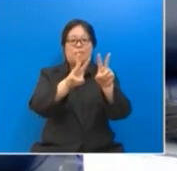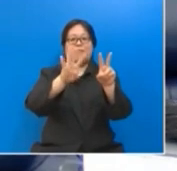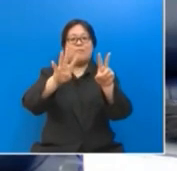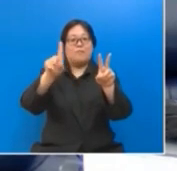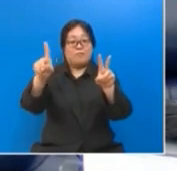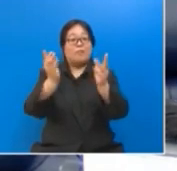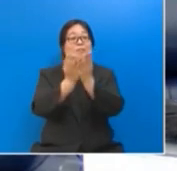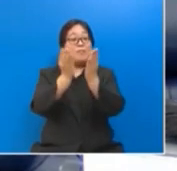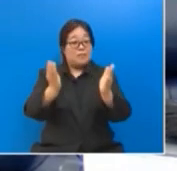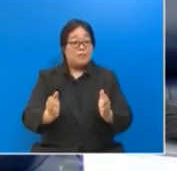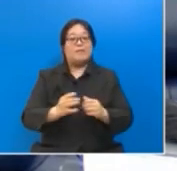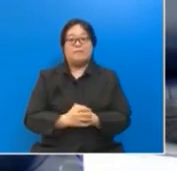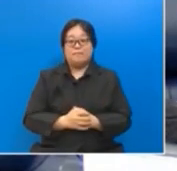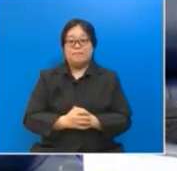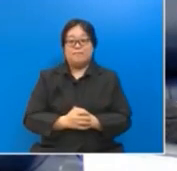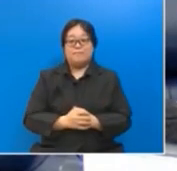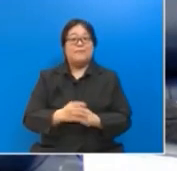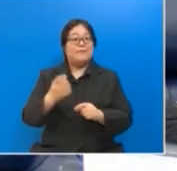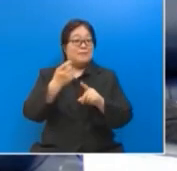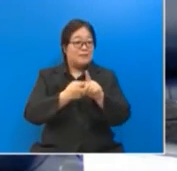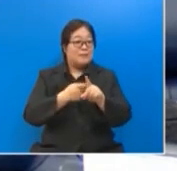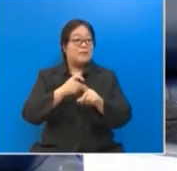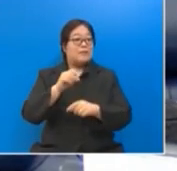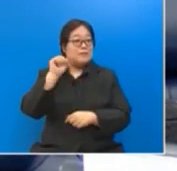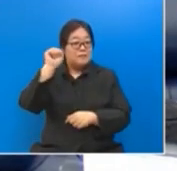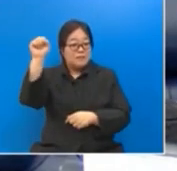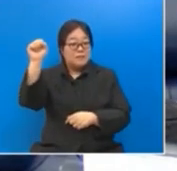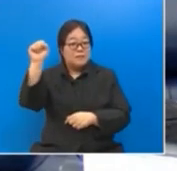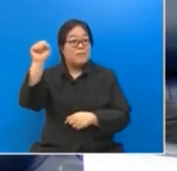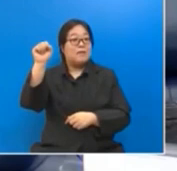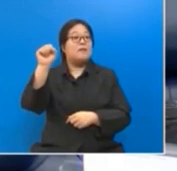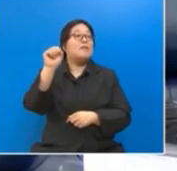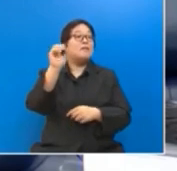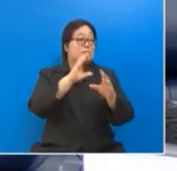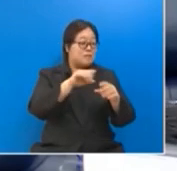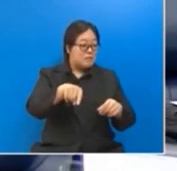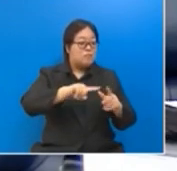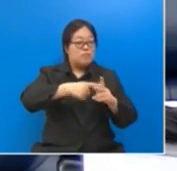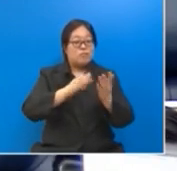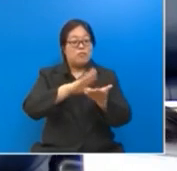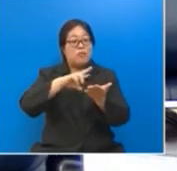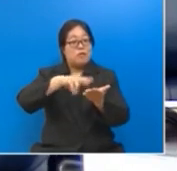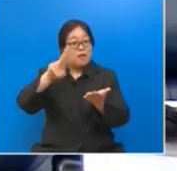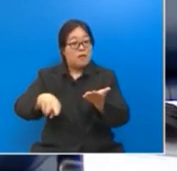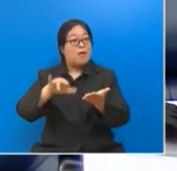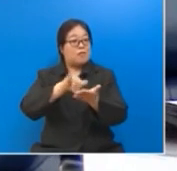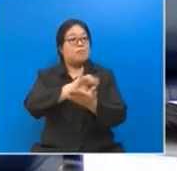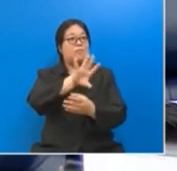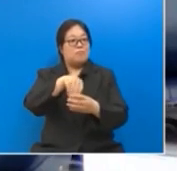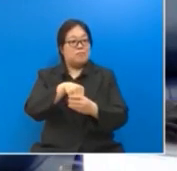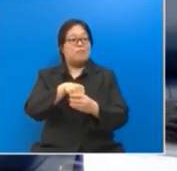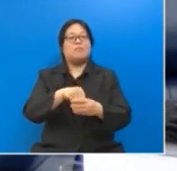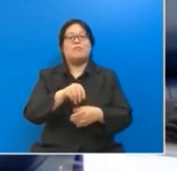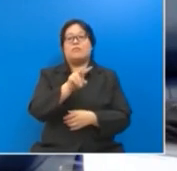12,641 pelajar daripada negeri Sabah bermula daripada peringkat sekolah rendah, dan ini melibatkan kos sebanyak